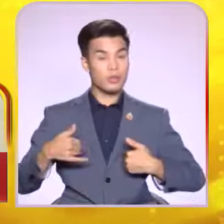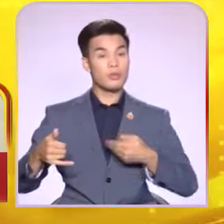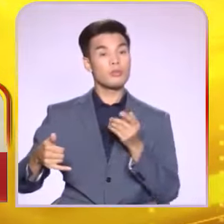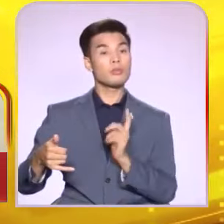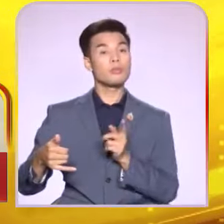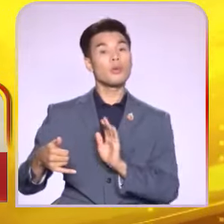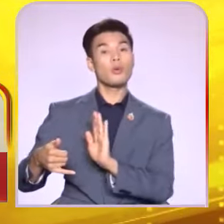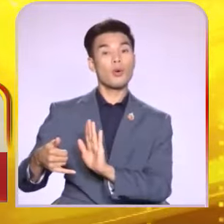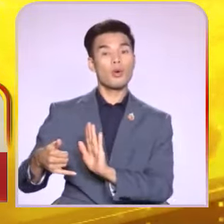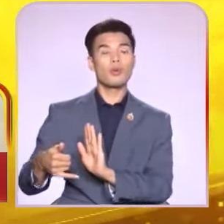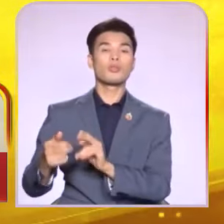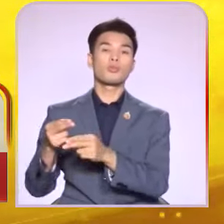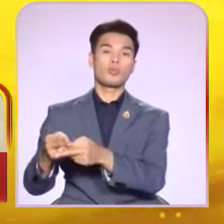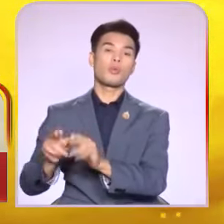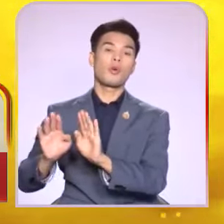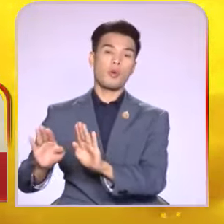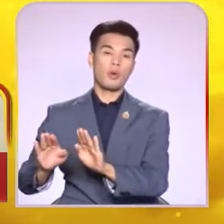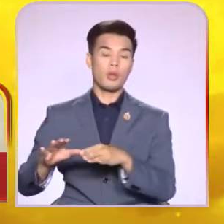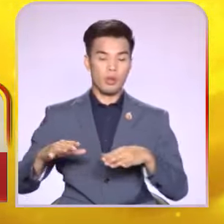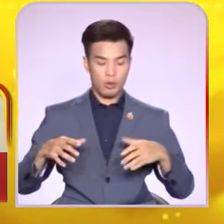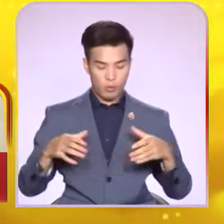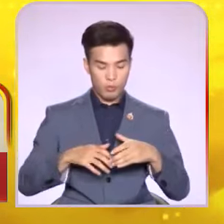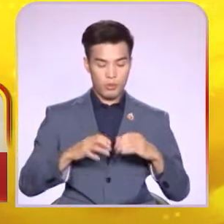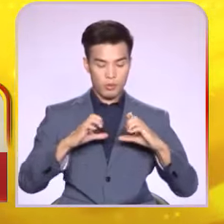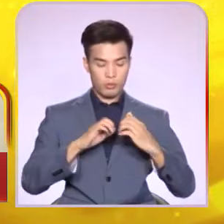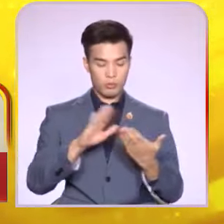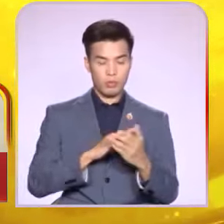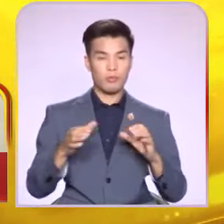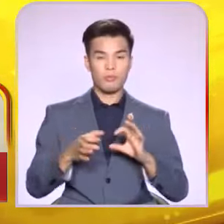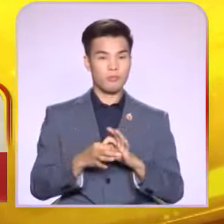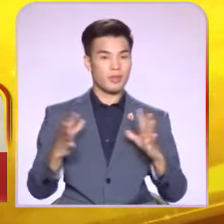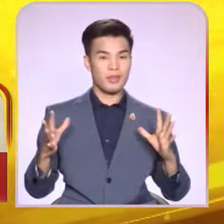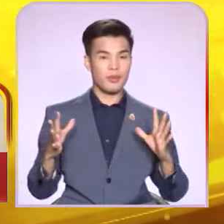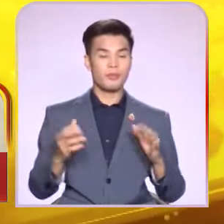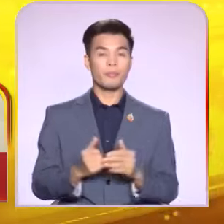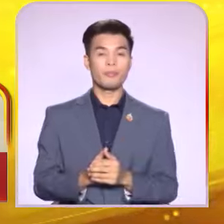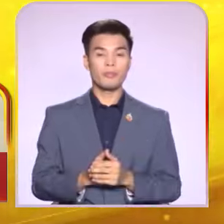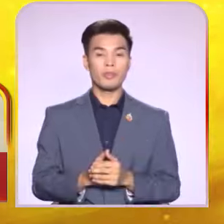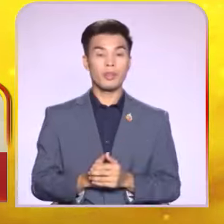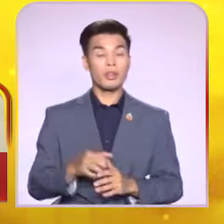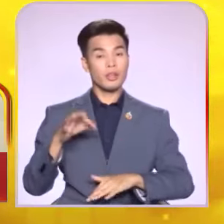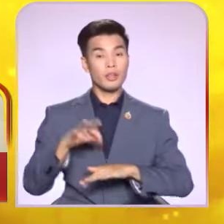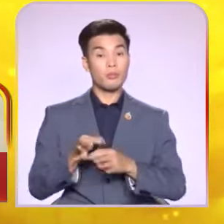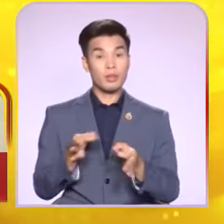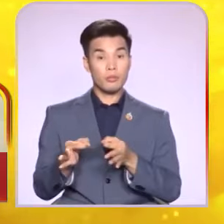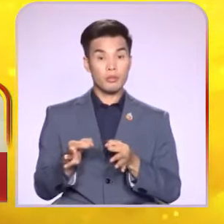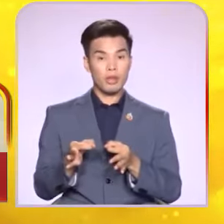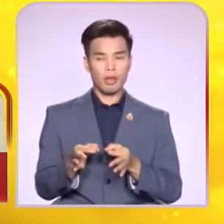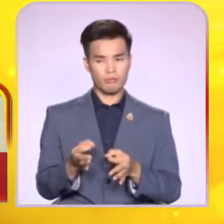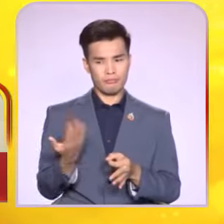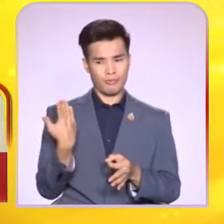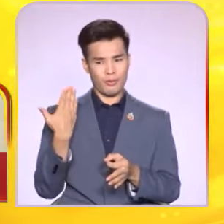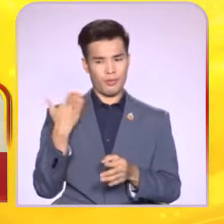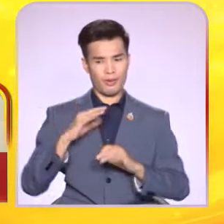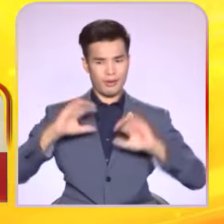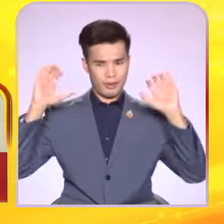ก็เป็นเรื่องส่วนตัวของท่านเราพรรคไม่เคยเข้าไปข้องแวะด้วยอยู่แล้ว ตำแหน่งที่ปรึกษาไม่สามารถจะใช้ได ้มันหมดไปตั้งแต่รั